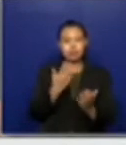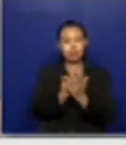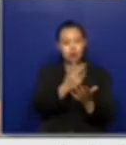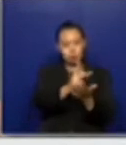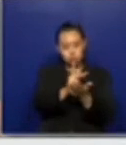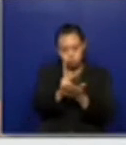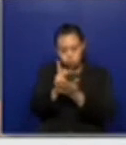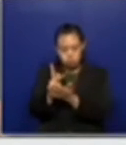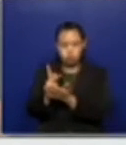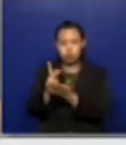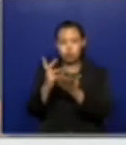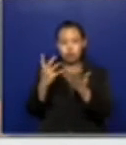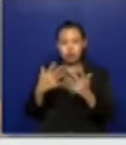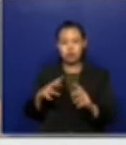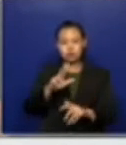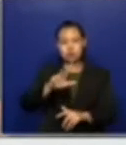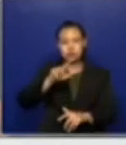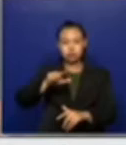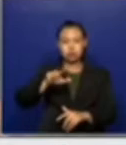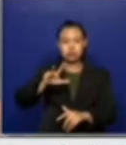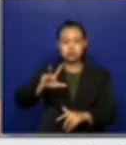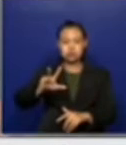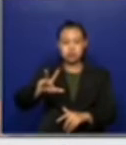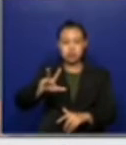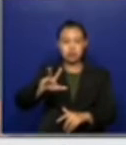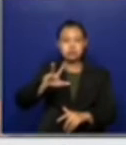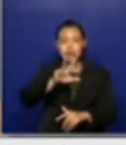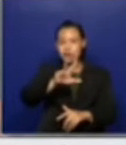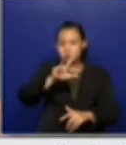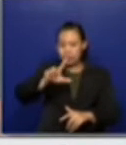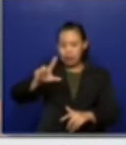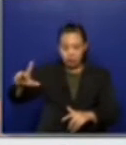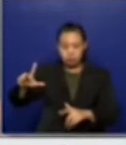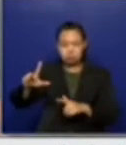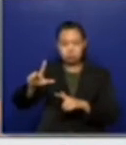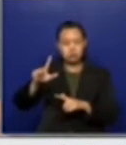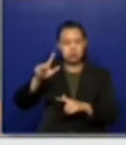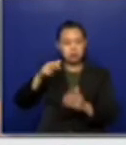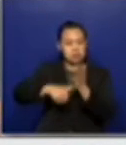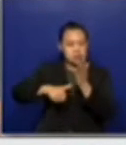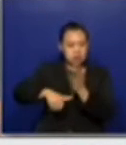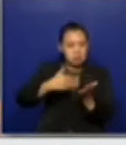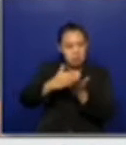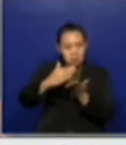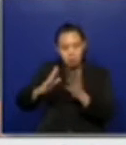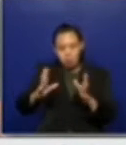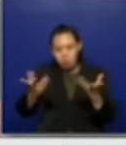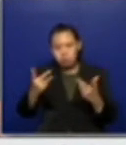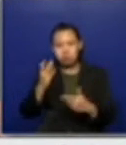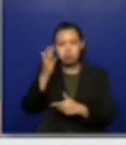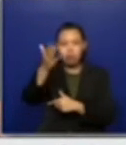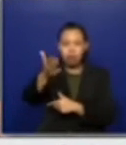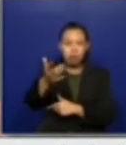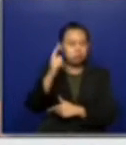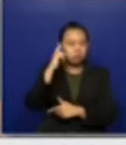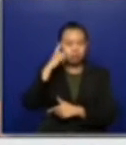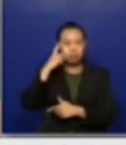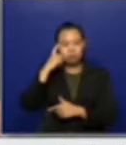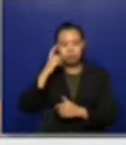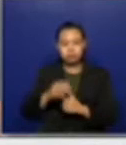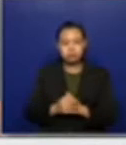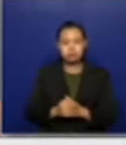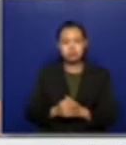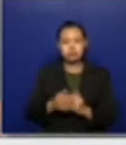ใช้แล้วเกือบ3ล้านล้านไม่รู้จะใช้หมดเมื่อไหร่ประมาณการรายได้ปีนี้ก็ไม่เข้าเป้